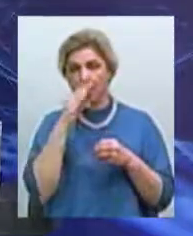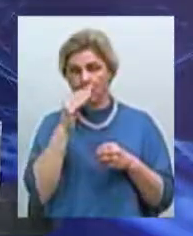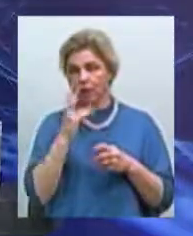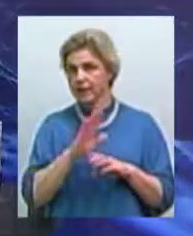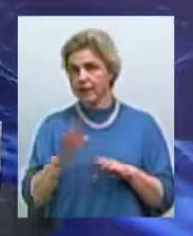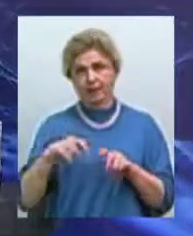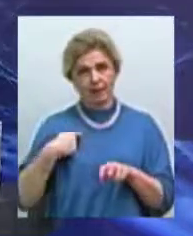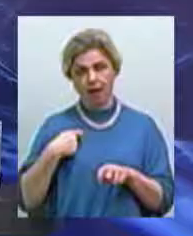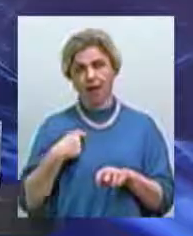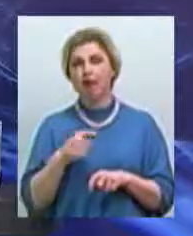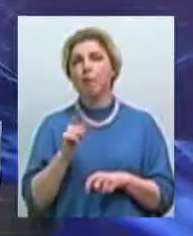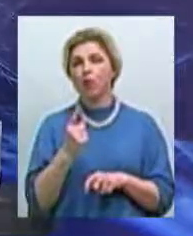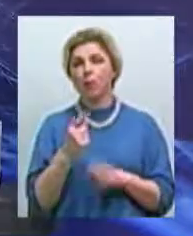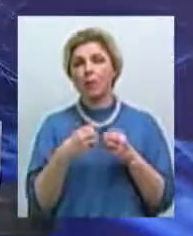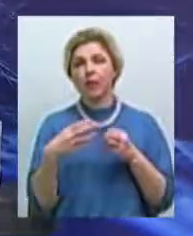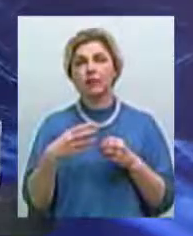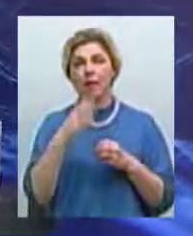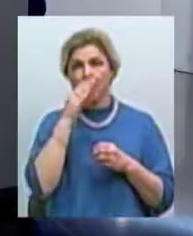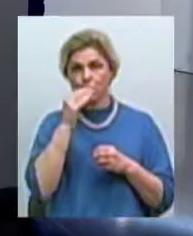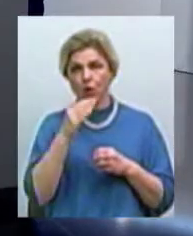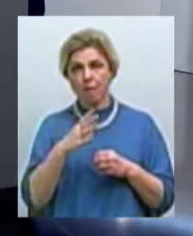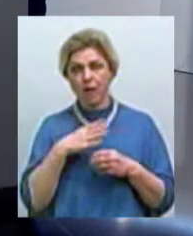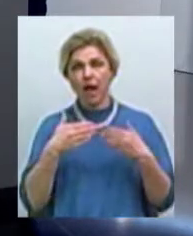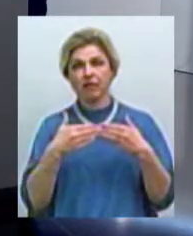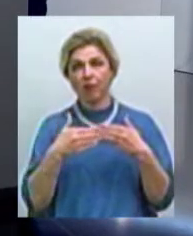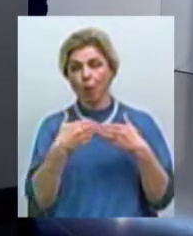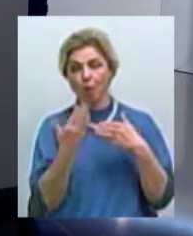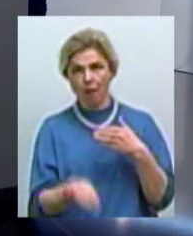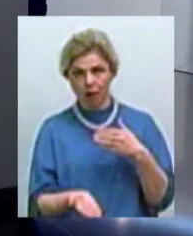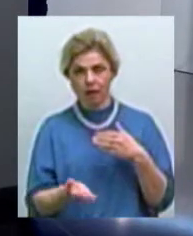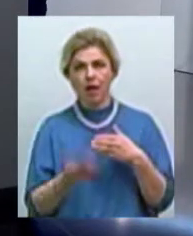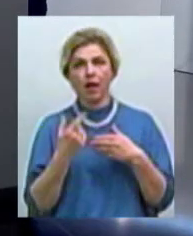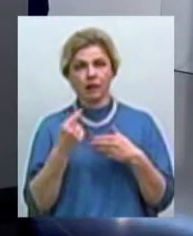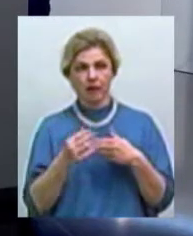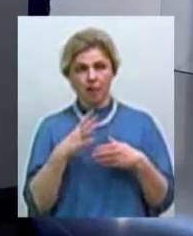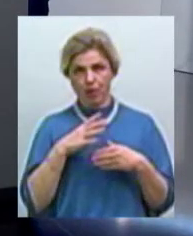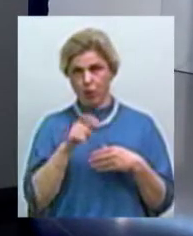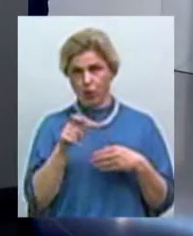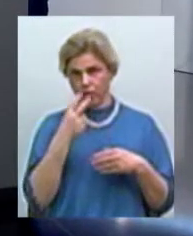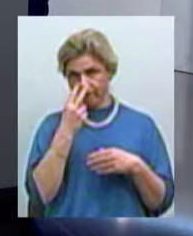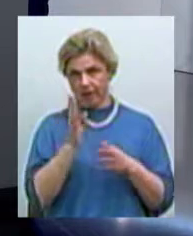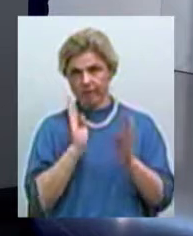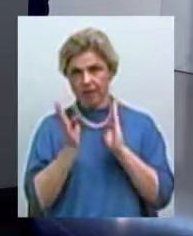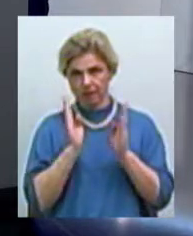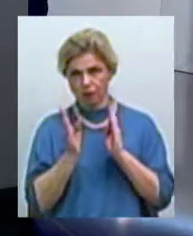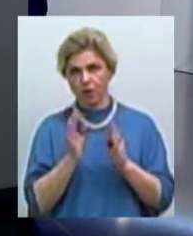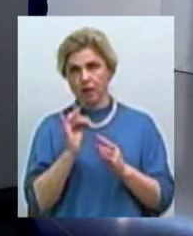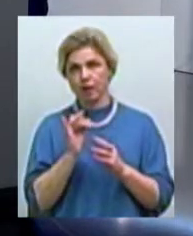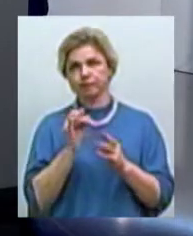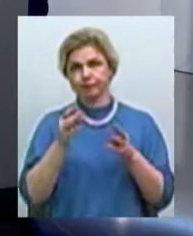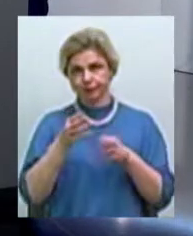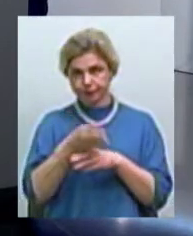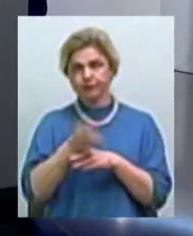на 15-му маршруті пару днів назад відпала входна двер, де громадськість бачила в Фейсбуці, висвітлила. Ми це все